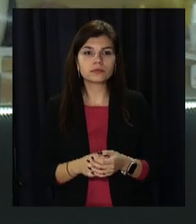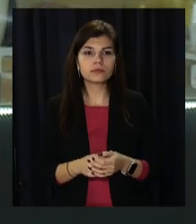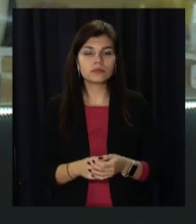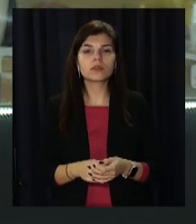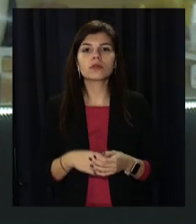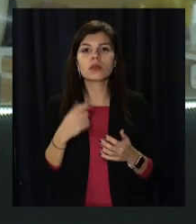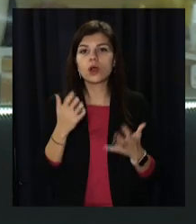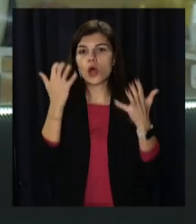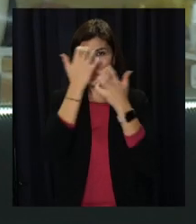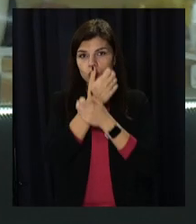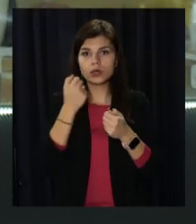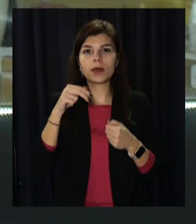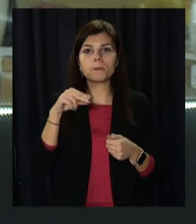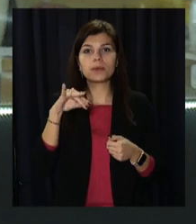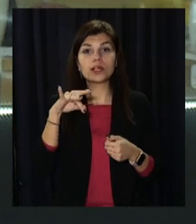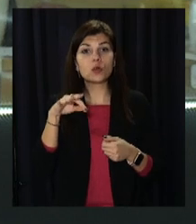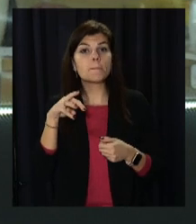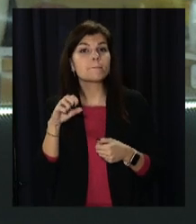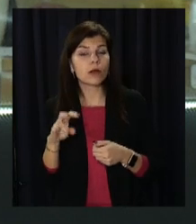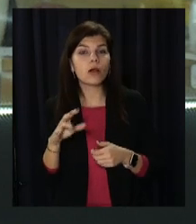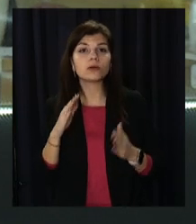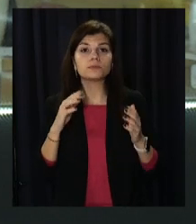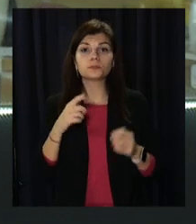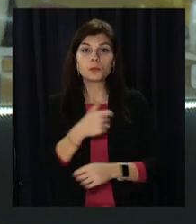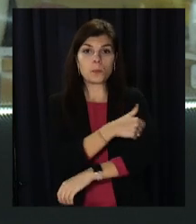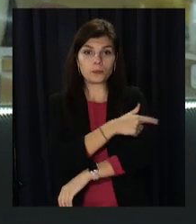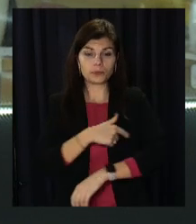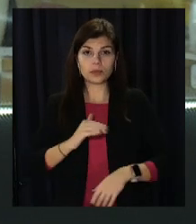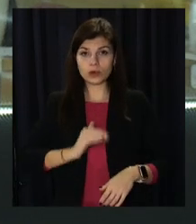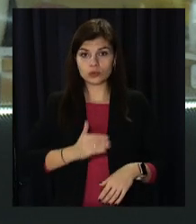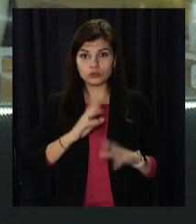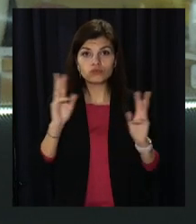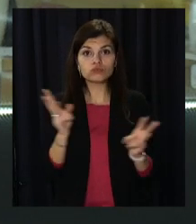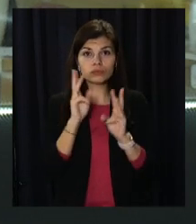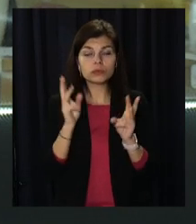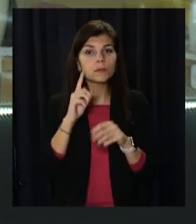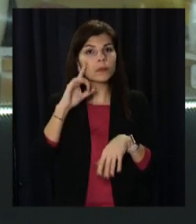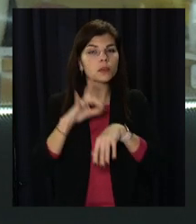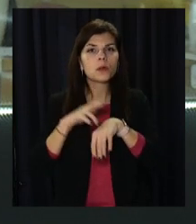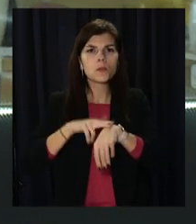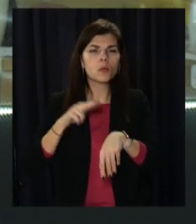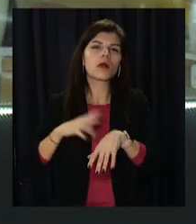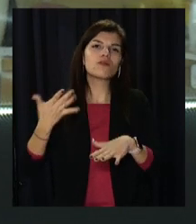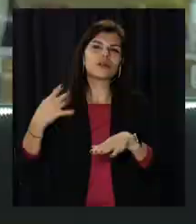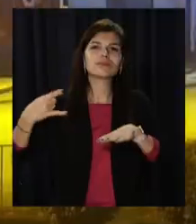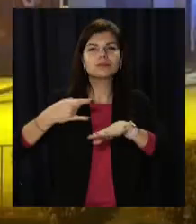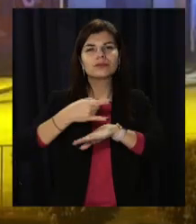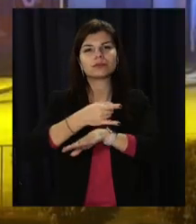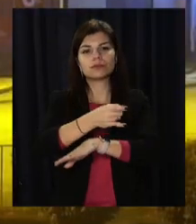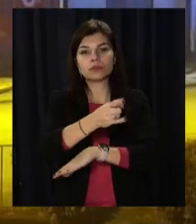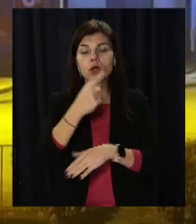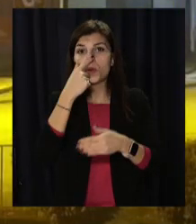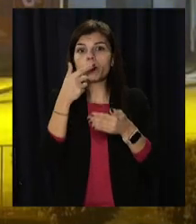Нічний піроман. На вулиці Березинській згоріла приватна медична лабораторія. Пожежу помітили патрульні. Коли поліціянти